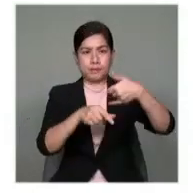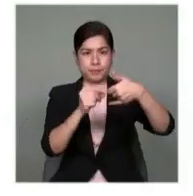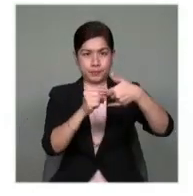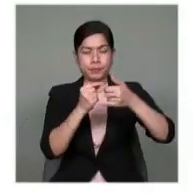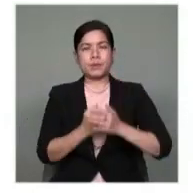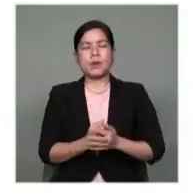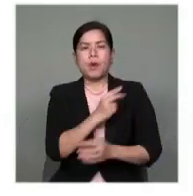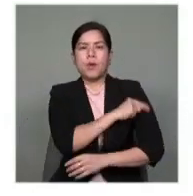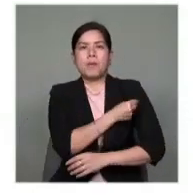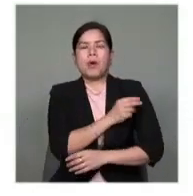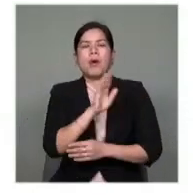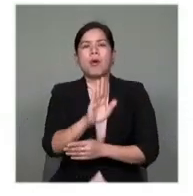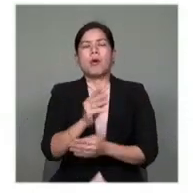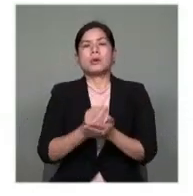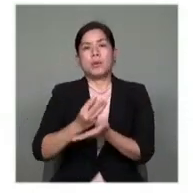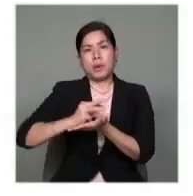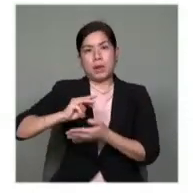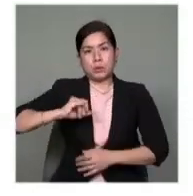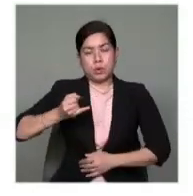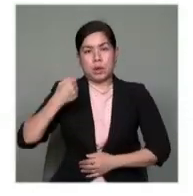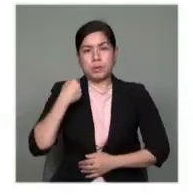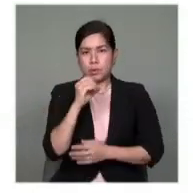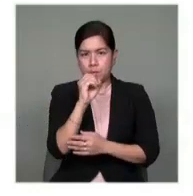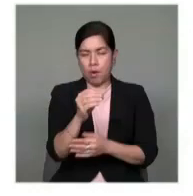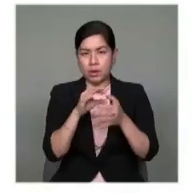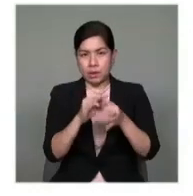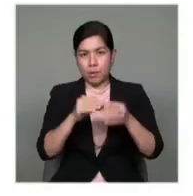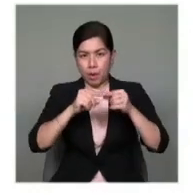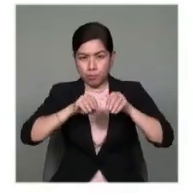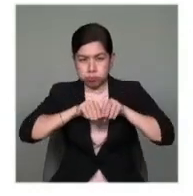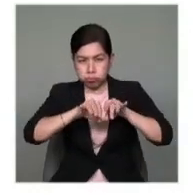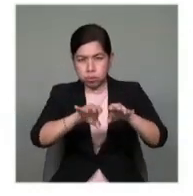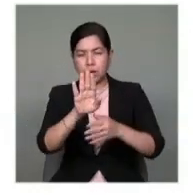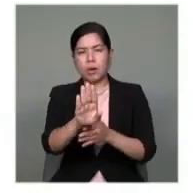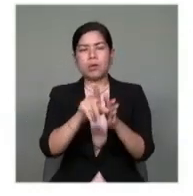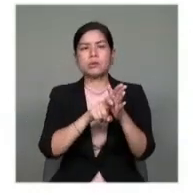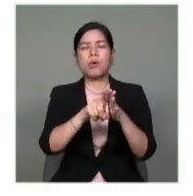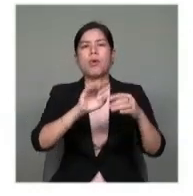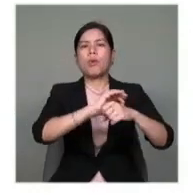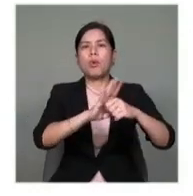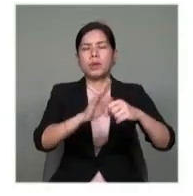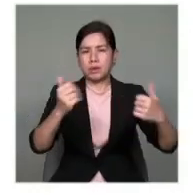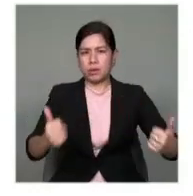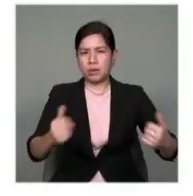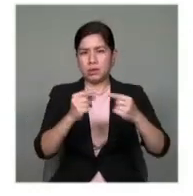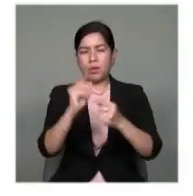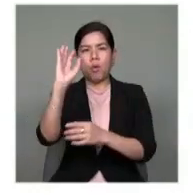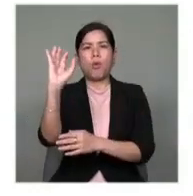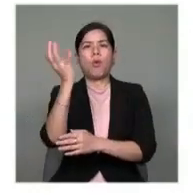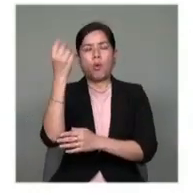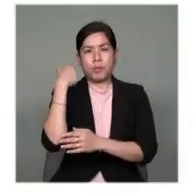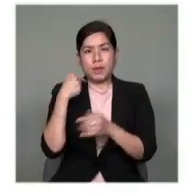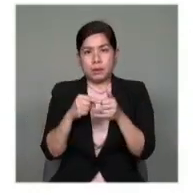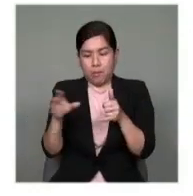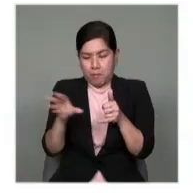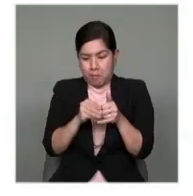รณ์มหาวิทยาลัยมีการโพสต์ข้อความใน Facebook ถึงการระบาดของโควิด-19 โดยระบุว่าสถานการณ์ทั่วโลกตอนนี้เนี่ยมีผู้ติดเชื้อเ